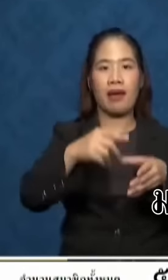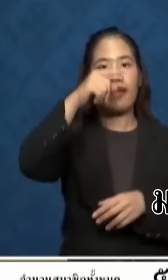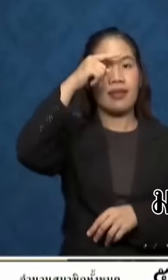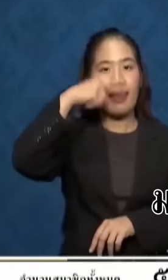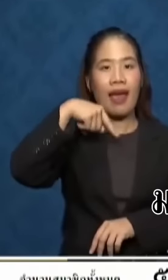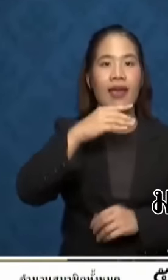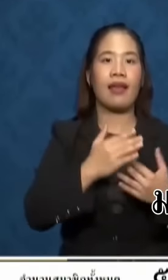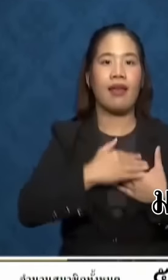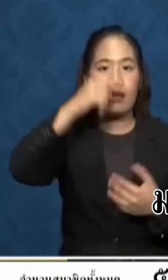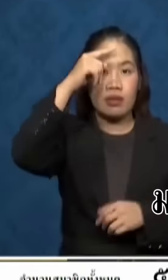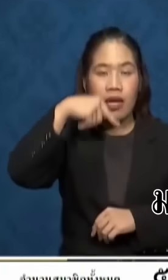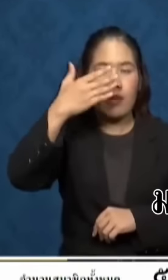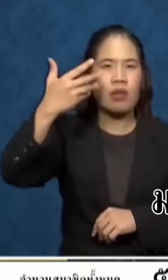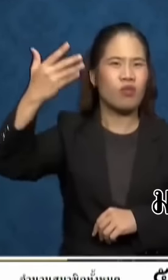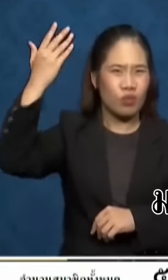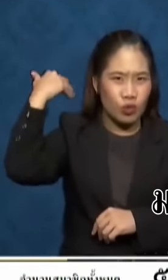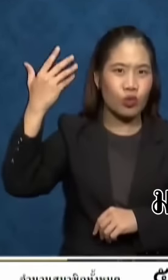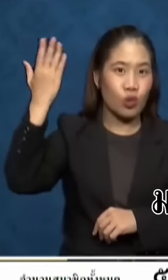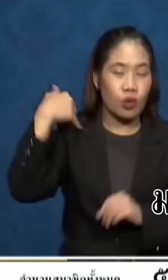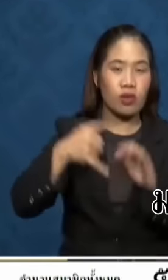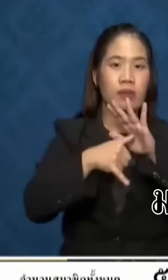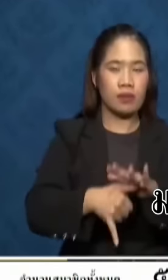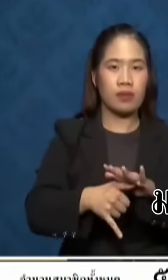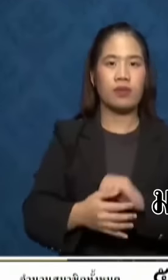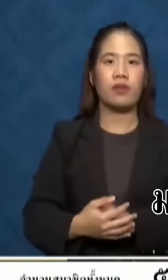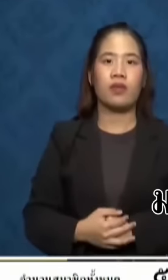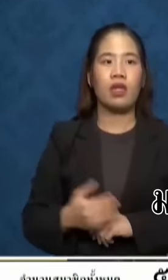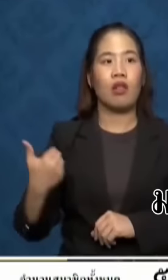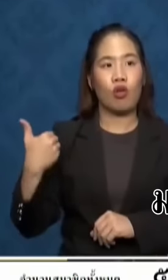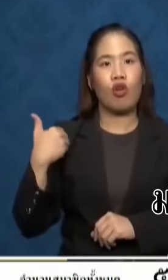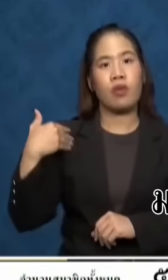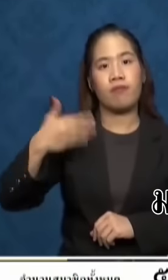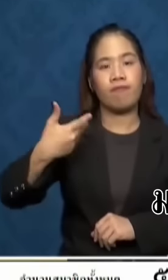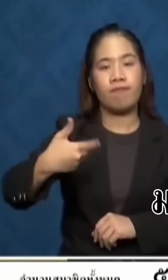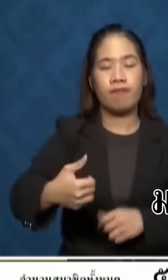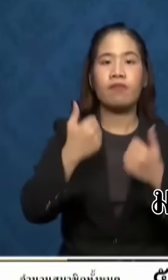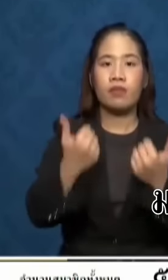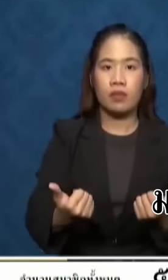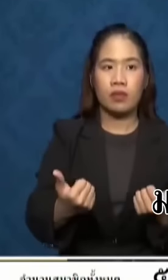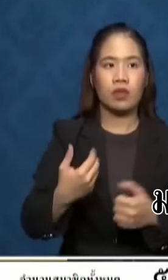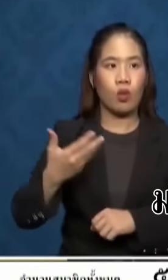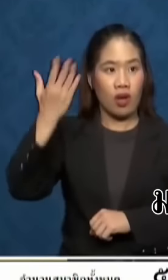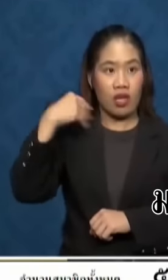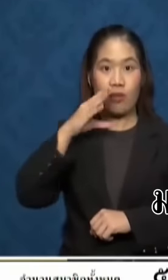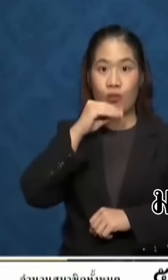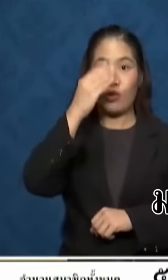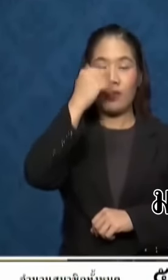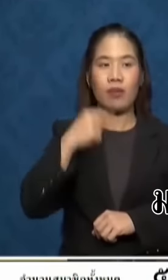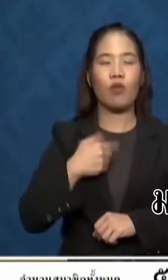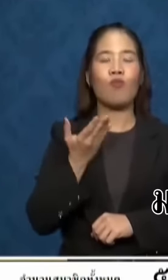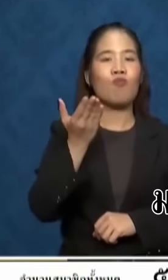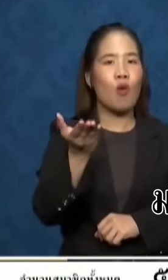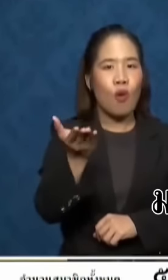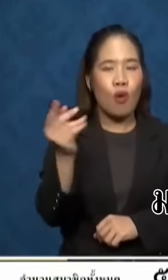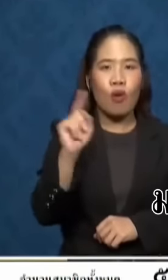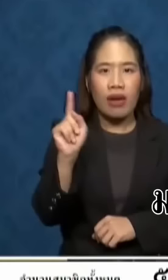็มีผลจทกวนนี้งนทผมยืนยัน glaubenอผมขอร้ท่านว่